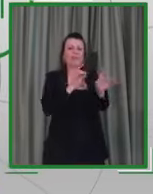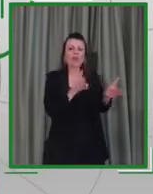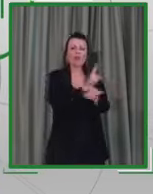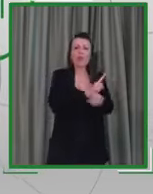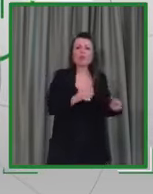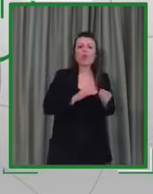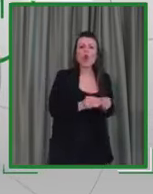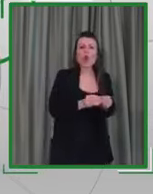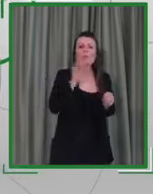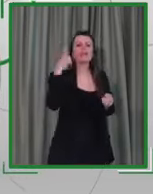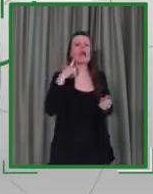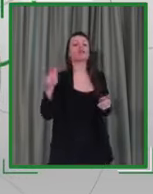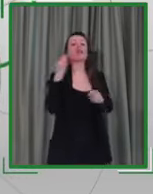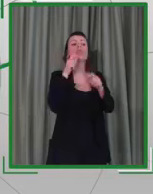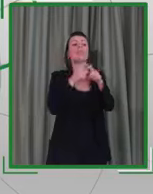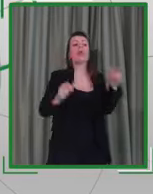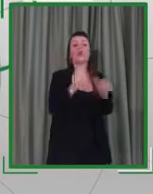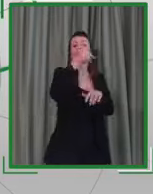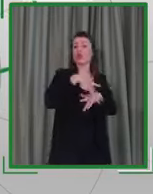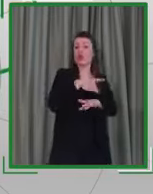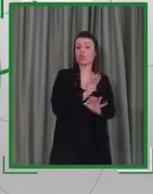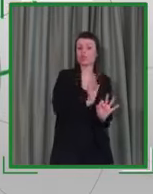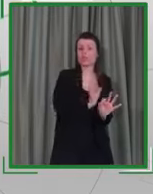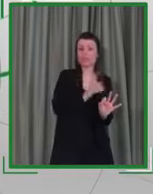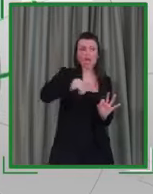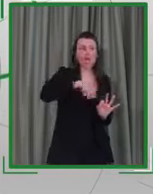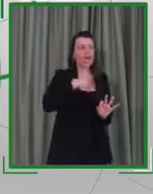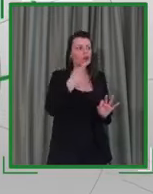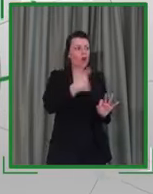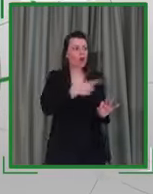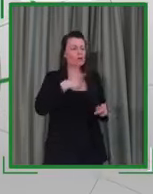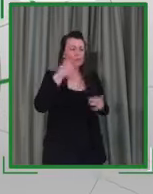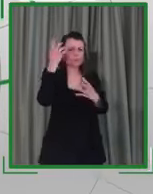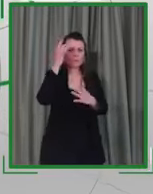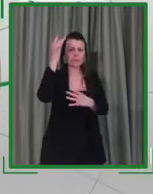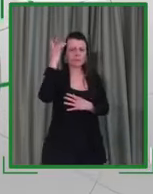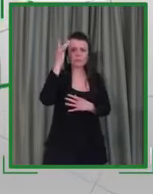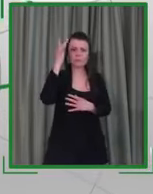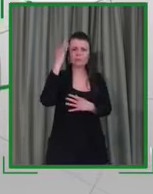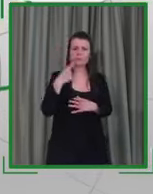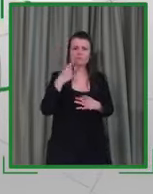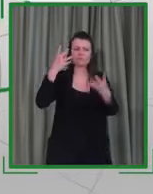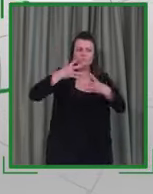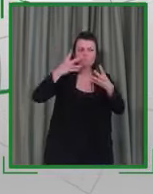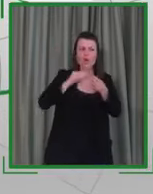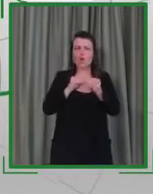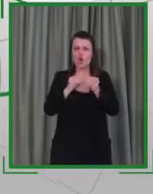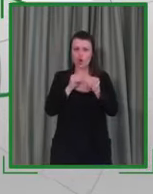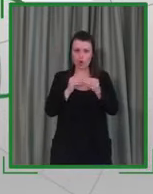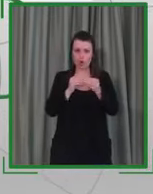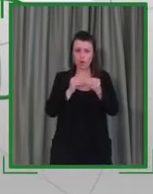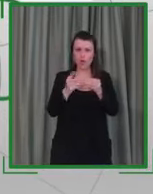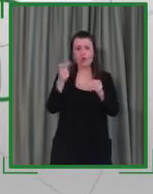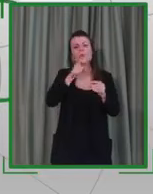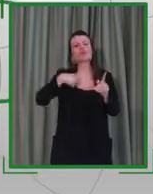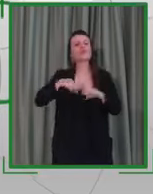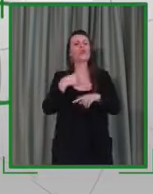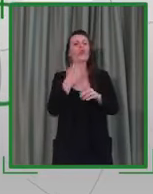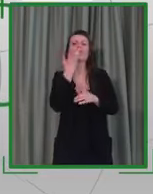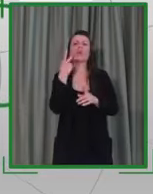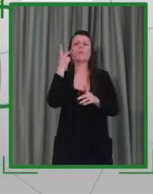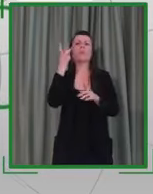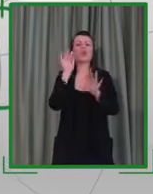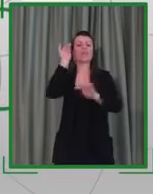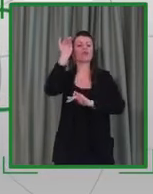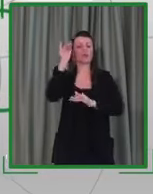quindi tutti i ragionamenti su cui ci stiamo assolutamente dedicando perché stiamo già guardando chiaramente al futuro non stiamo